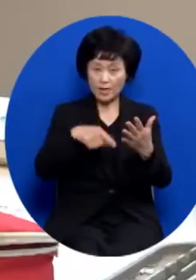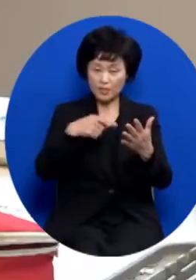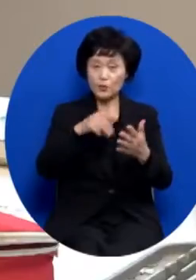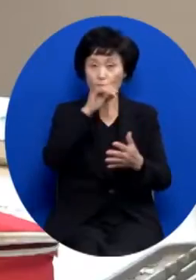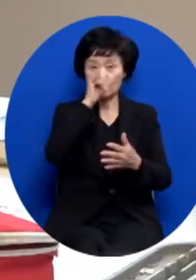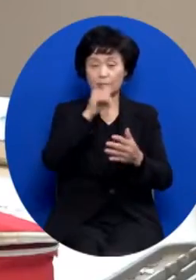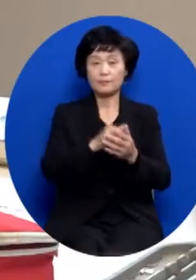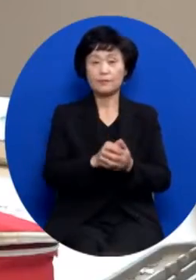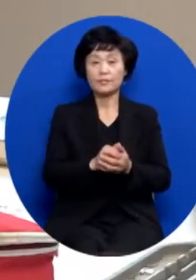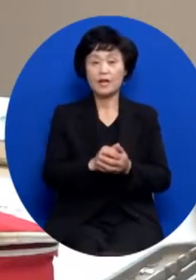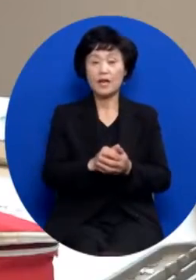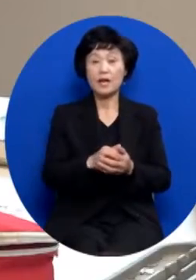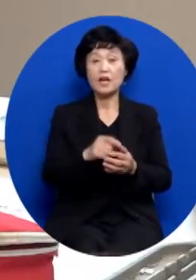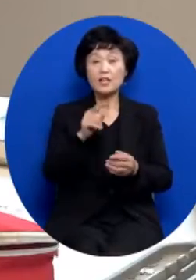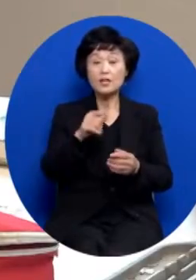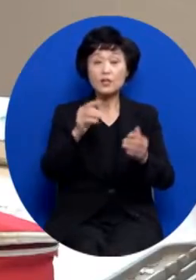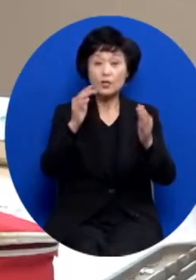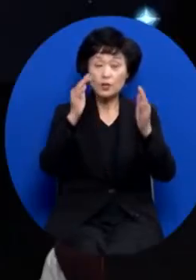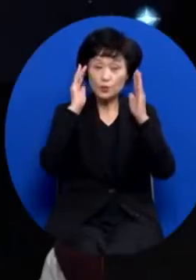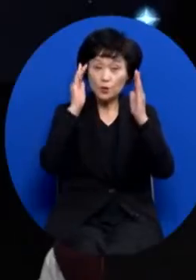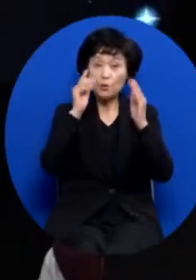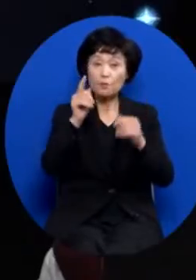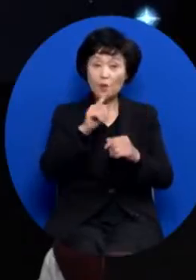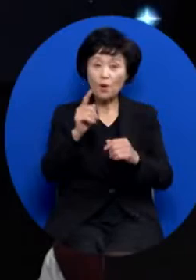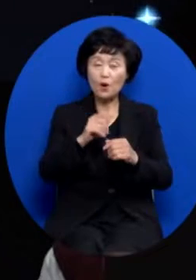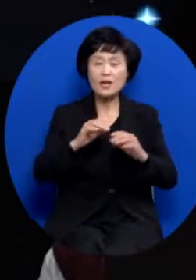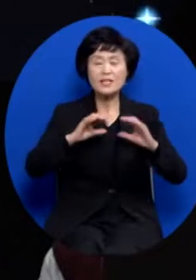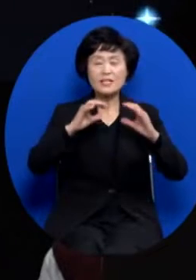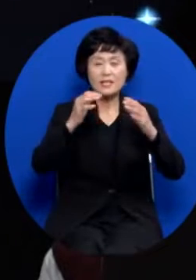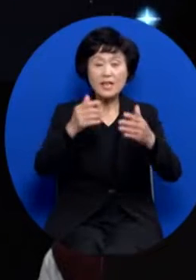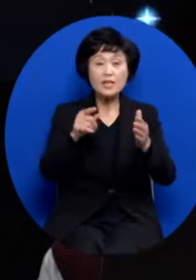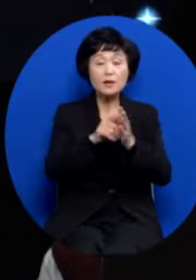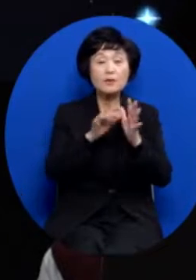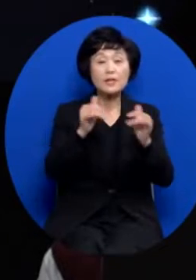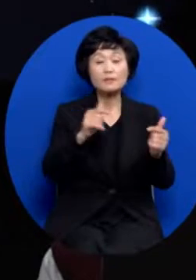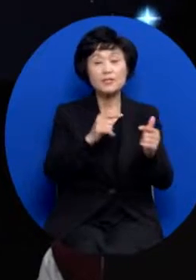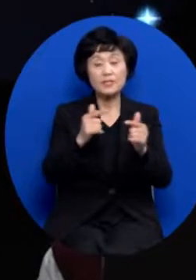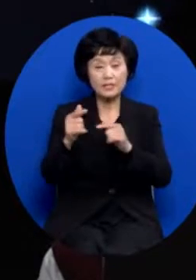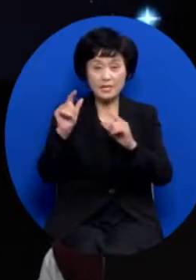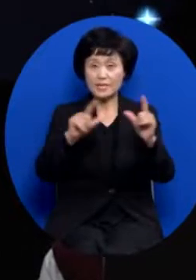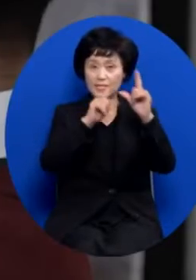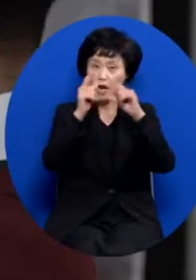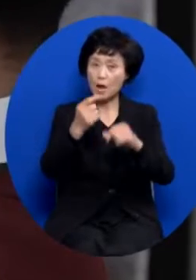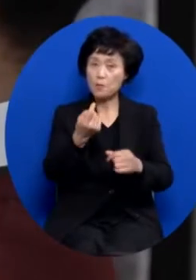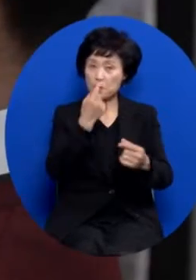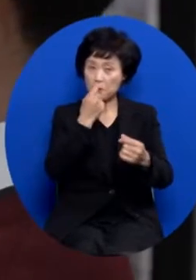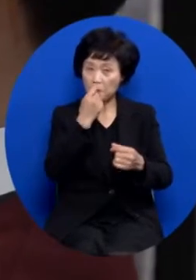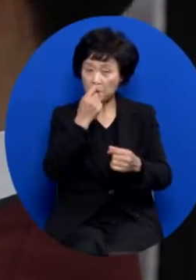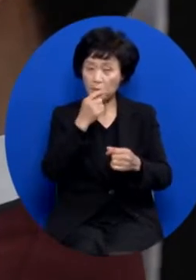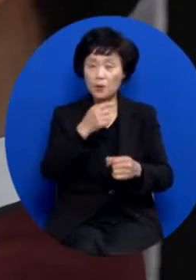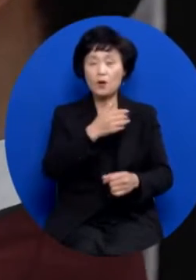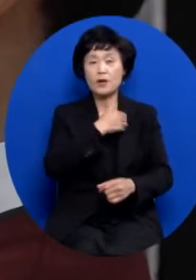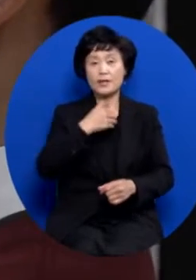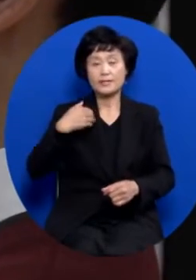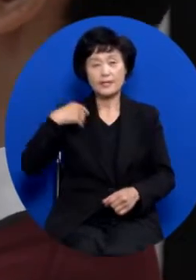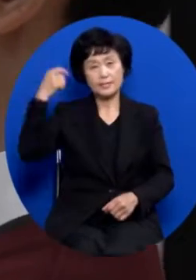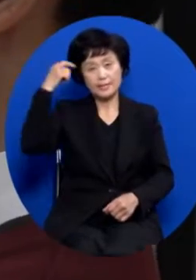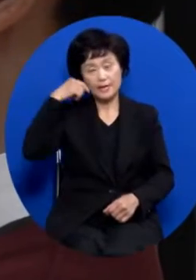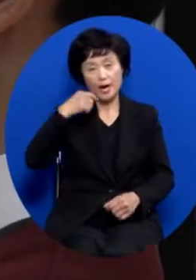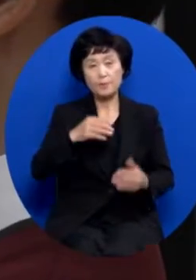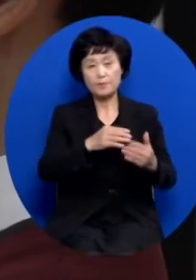헤리티지는 주목할 만한 수업입니다. 전 세계 신앙인들의 삶을 배우면서 자신감과 리더십을